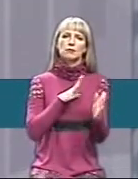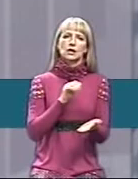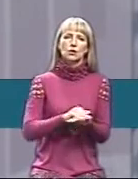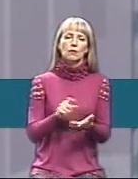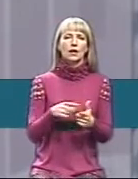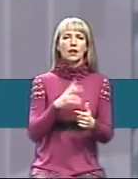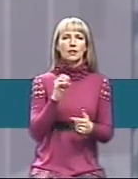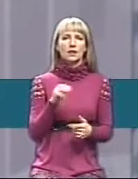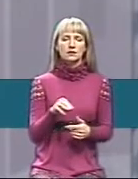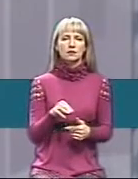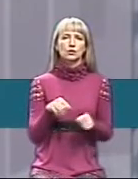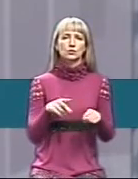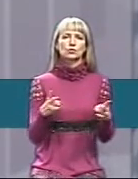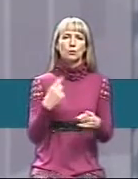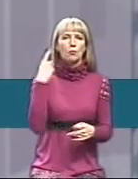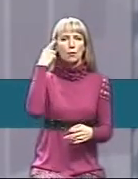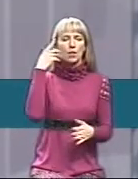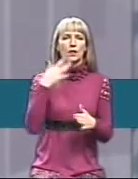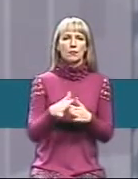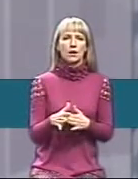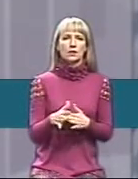или нет, тут уже нужно понимать. Если